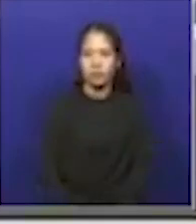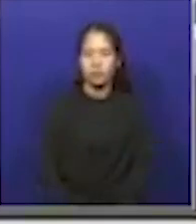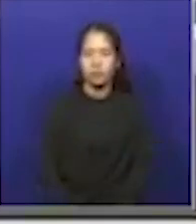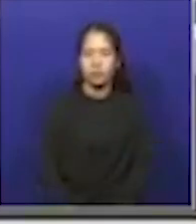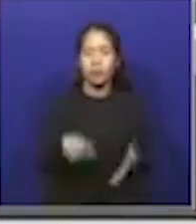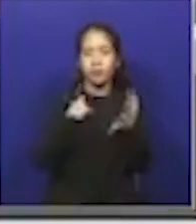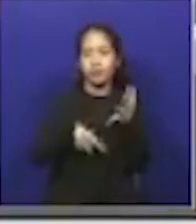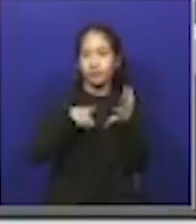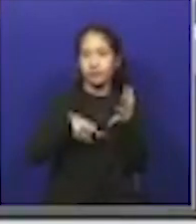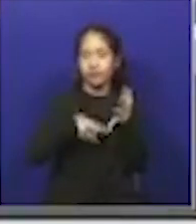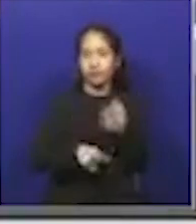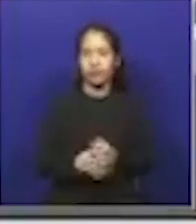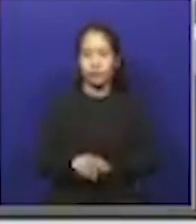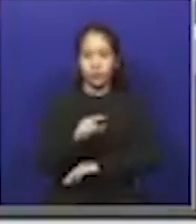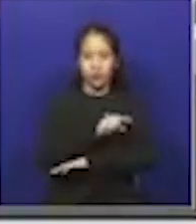น